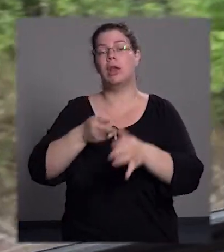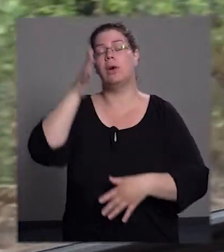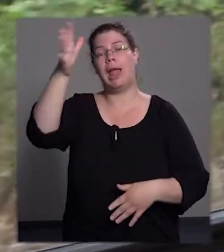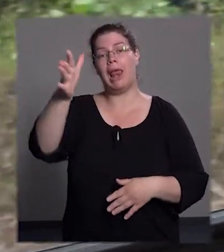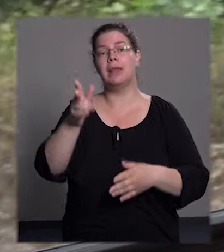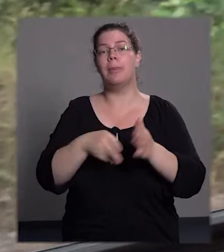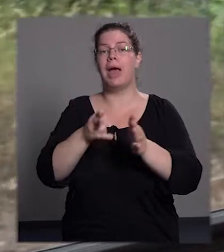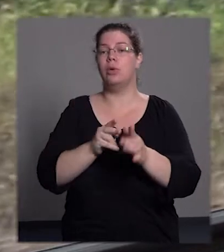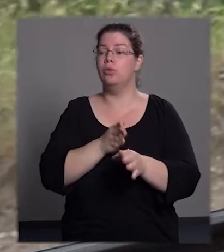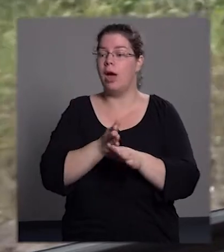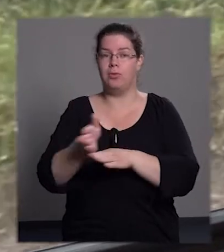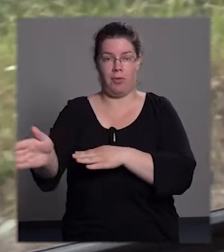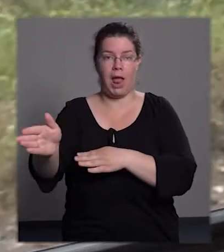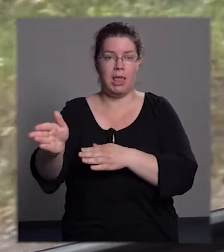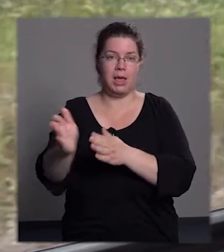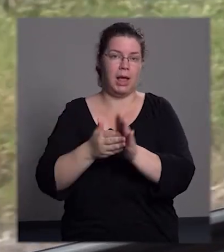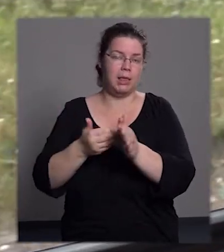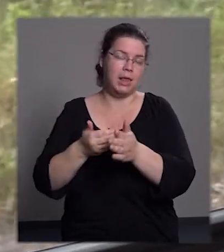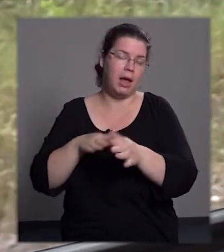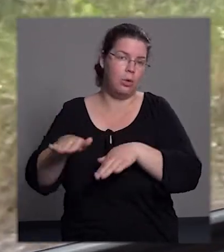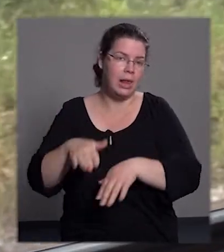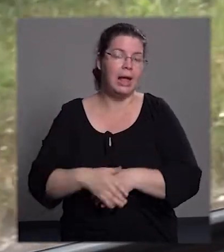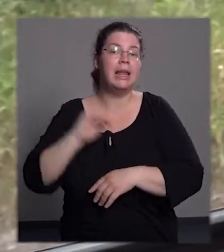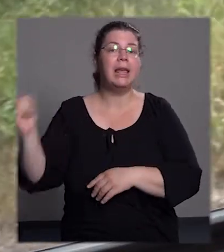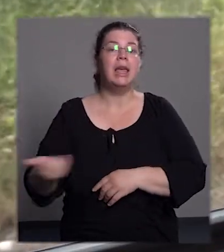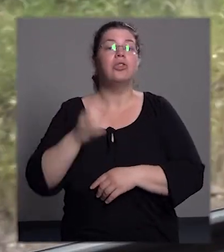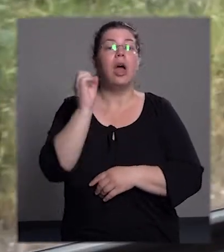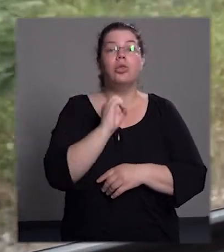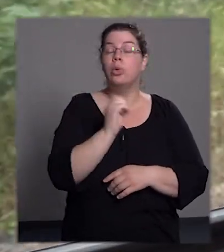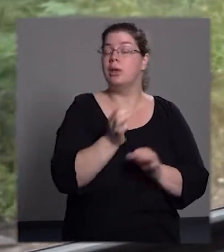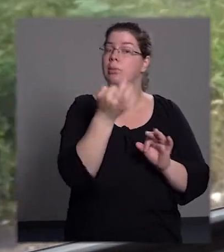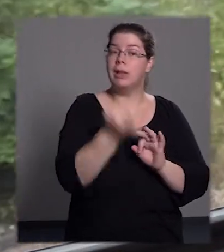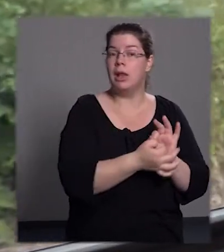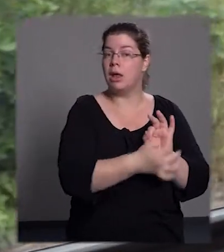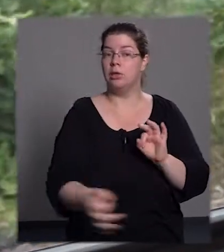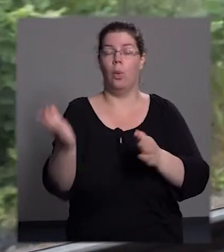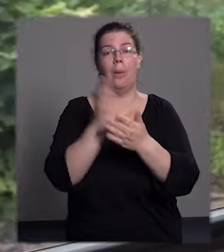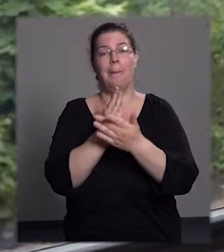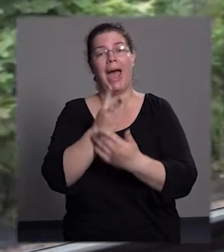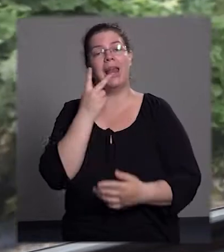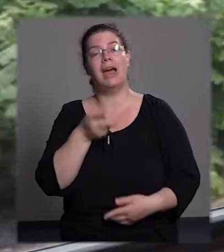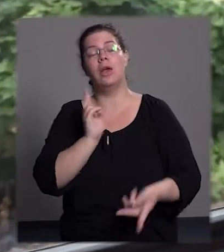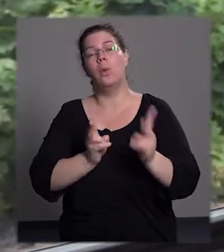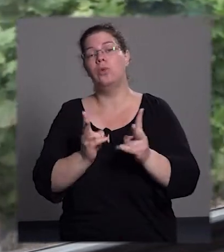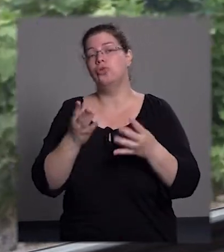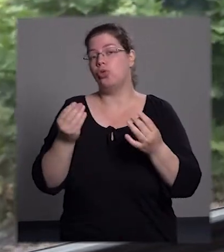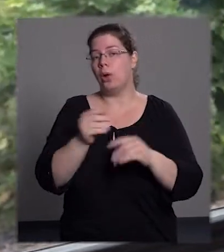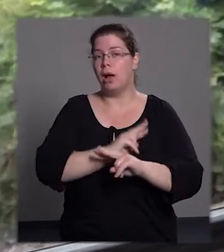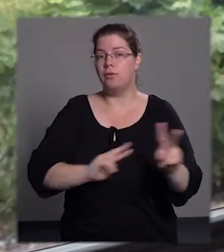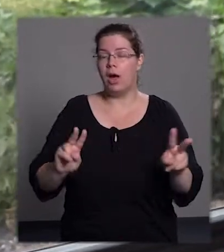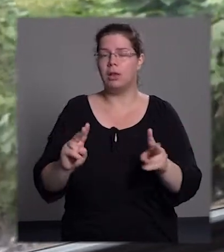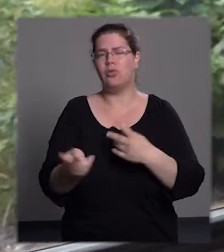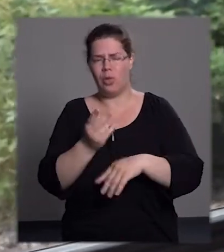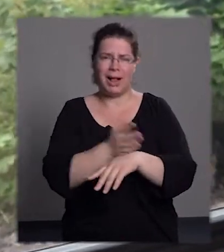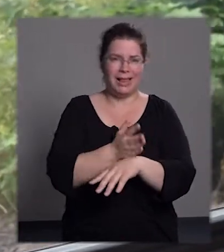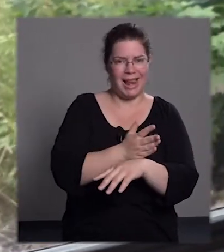pályaudvar felé kezdtek el közlekedni. És egy nulladik pillanattól kezdve látszott, hogy sokan vannak, főleg az elején sokan voltak,